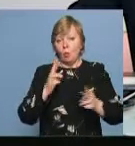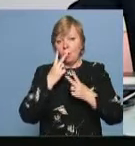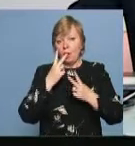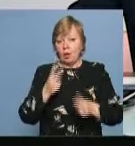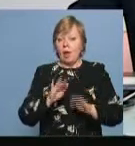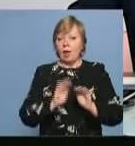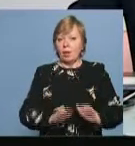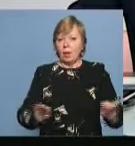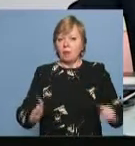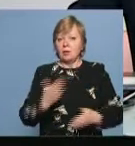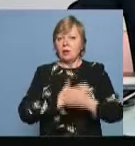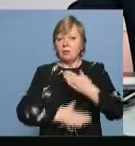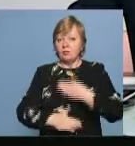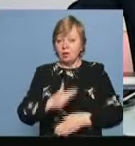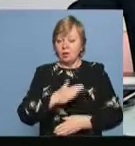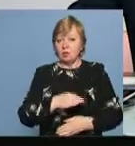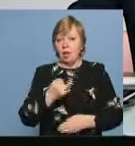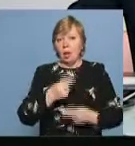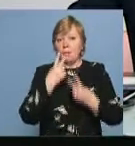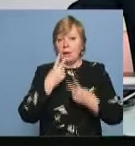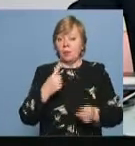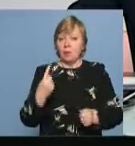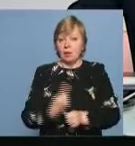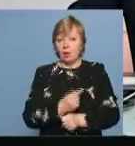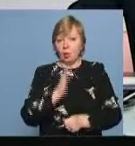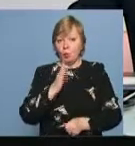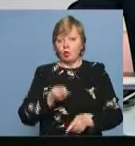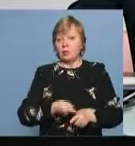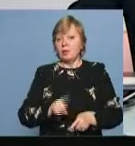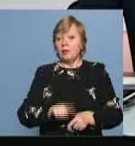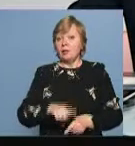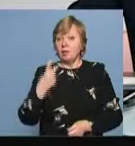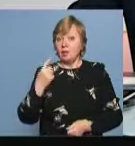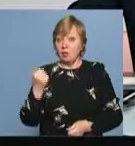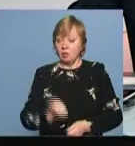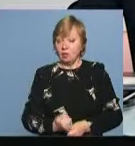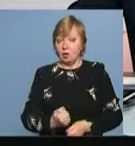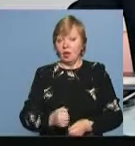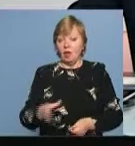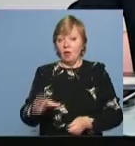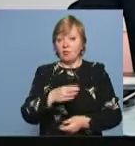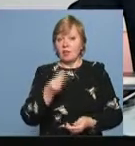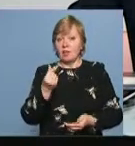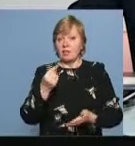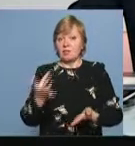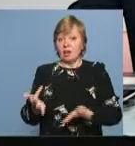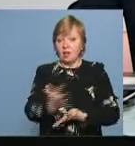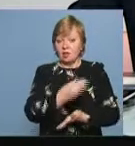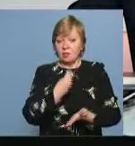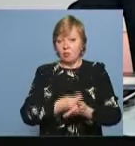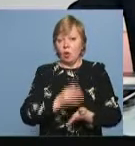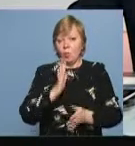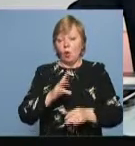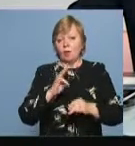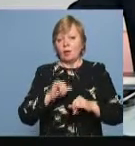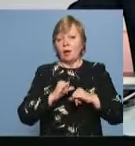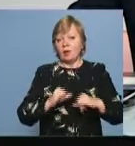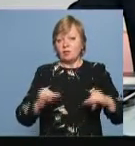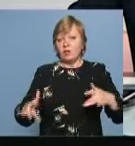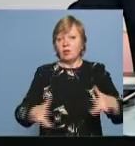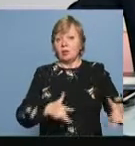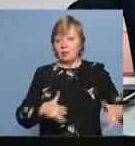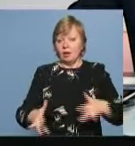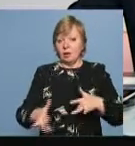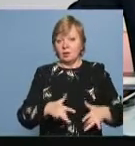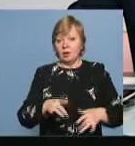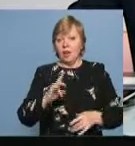ограниченными возможностями. Премьера состоится уже на этой неделе. Все вырученные средства пойдут на развитие инклюзивного театра. За несколько